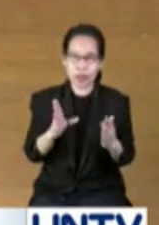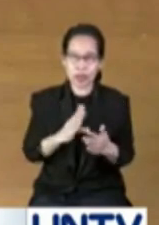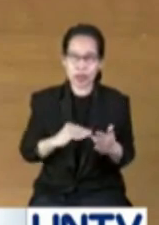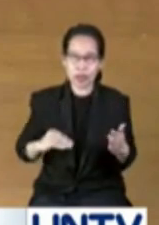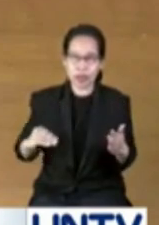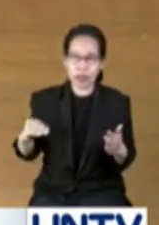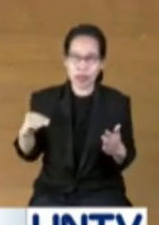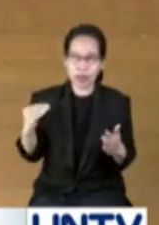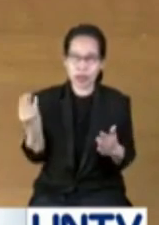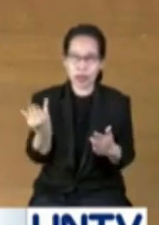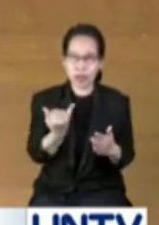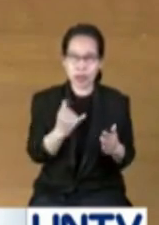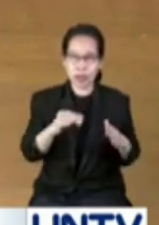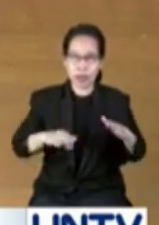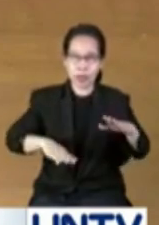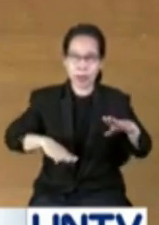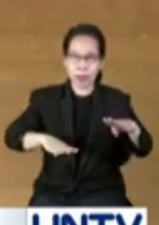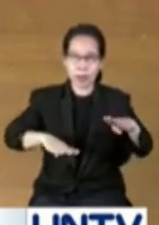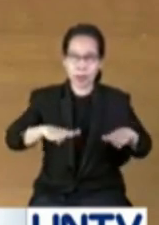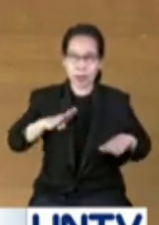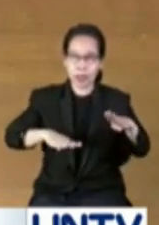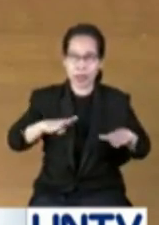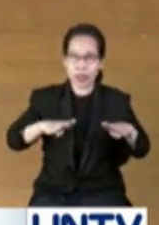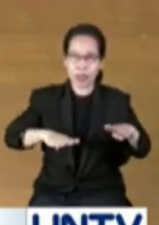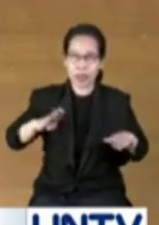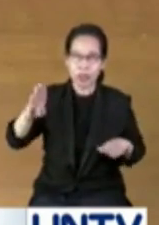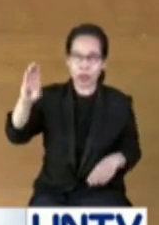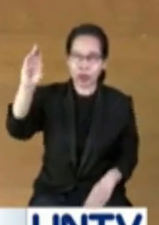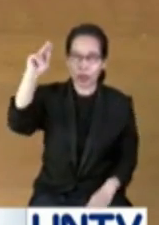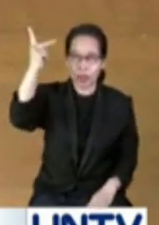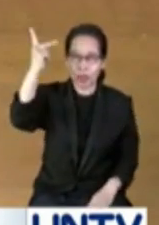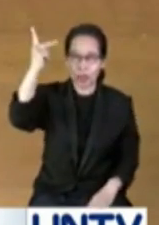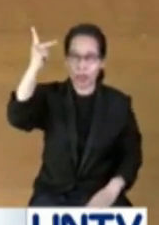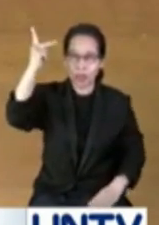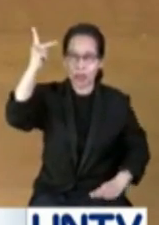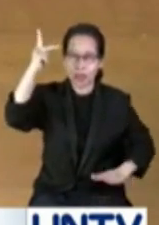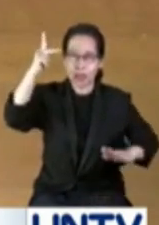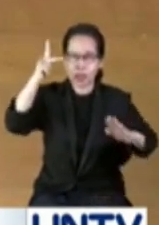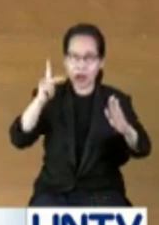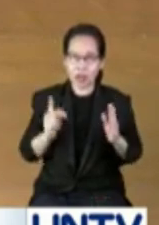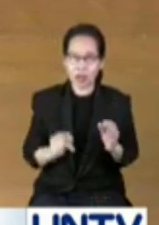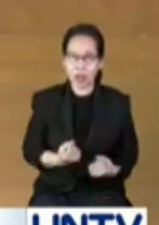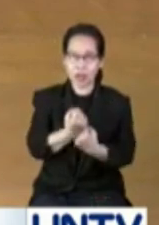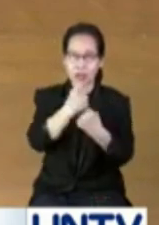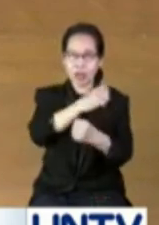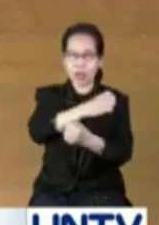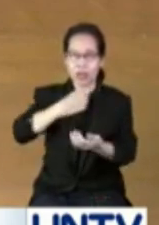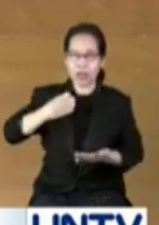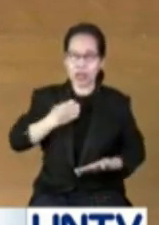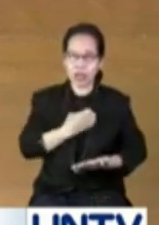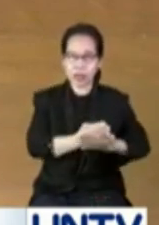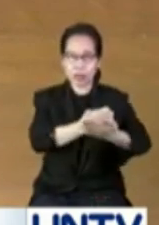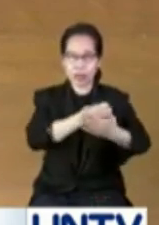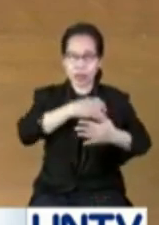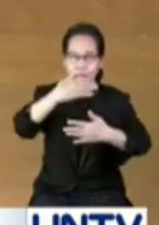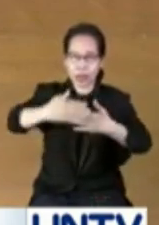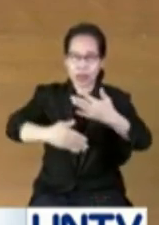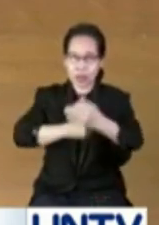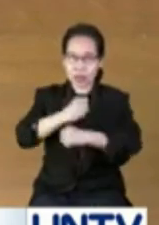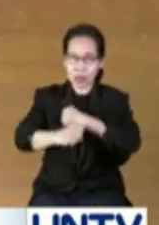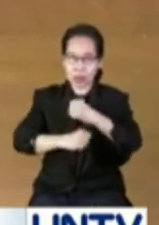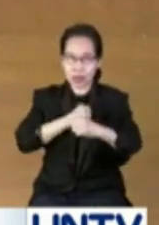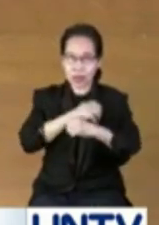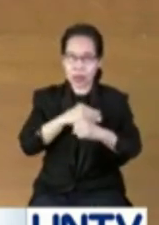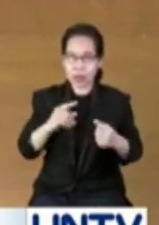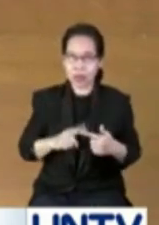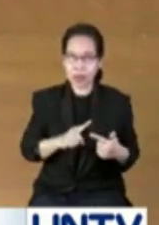nakapagbalangkas tayo ng mga polisiya na magsisilbing pundasyon ng ating ekonomiya sa mga susunod na taon. Ito ay